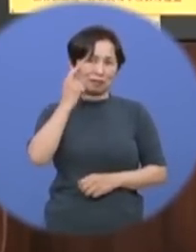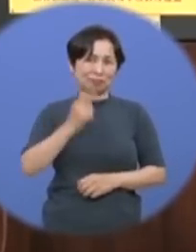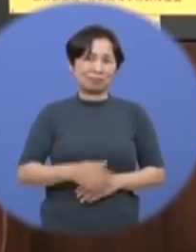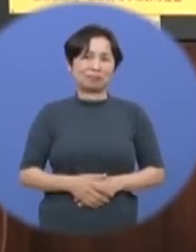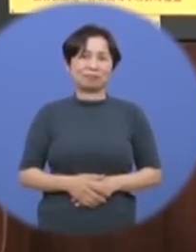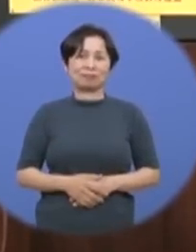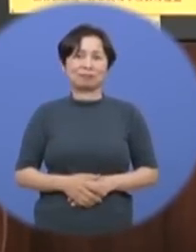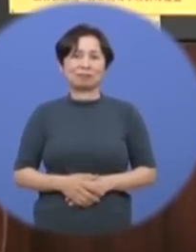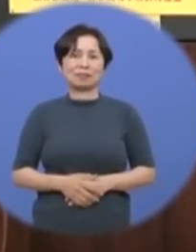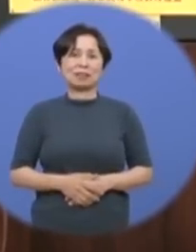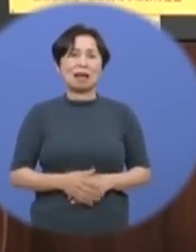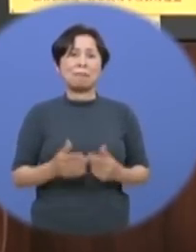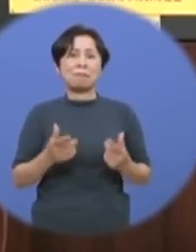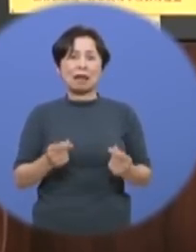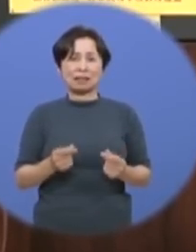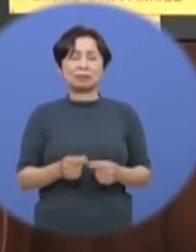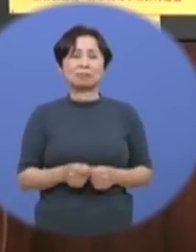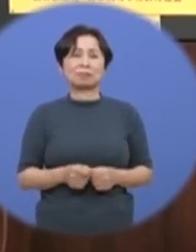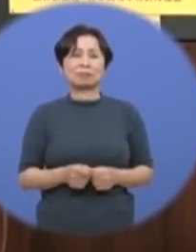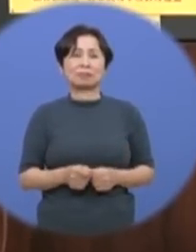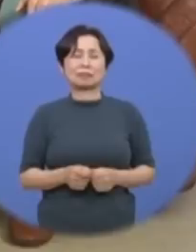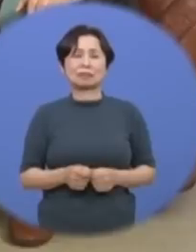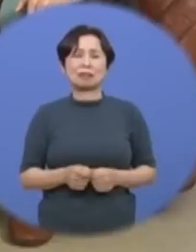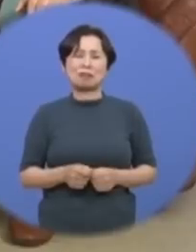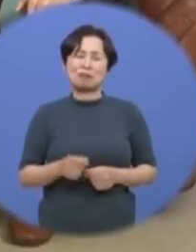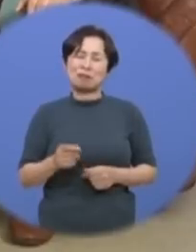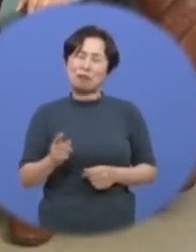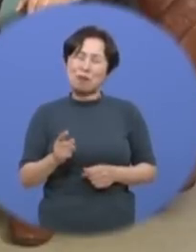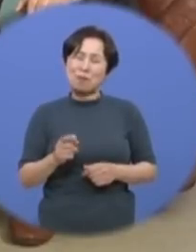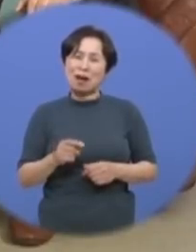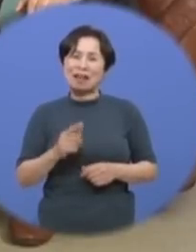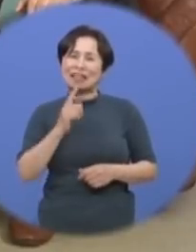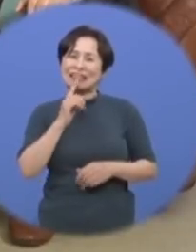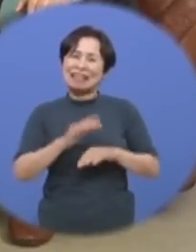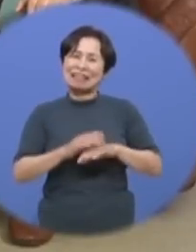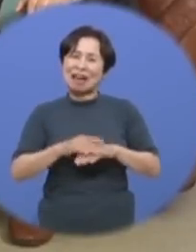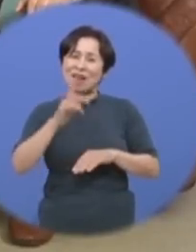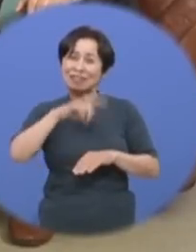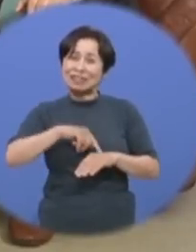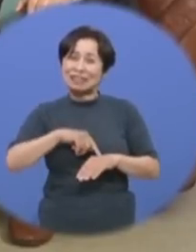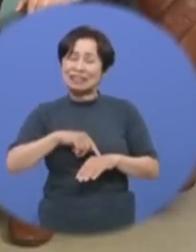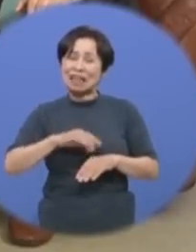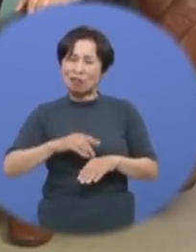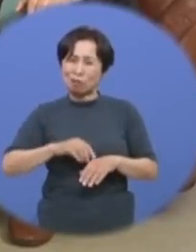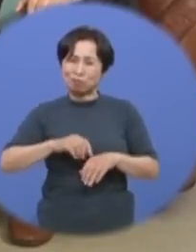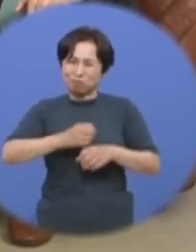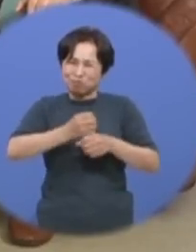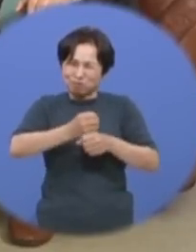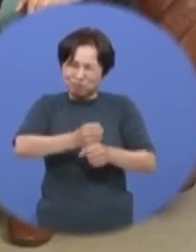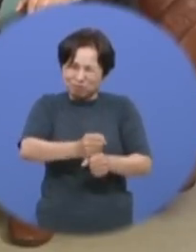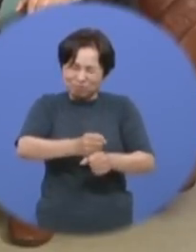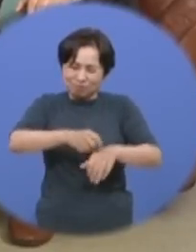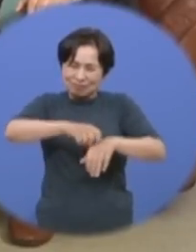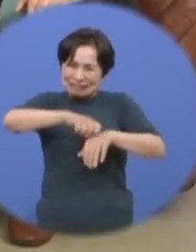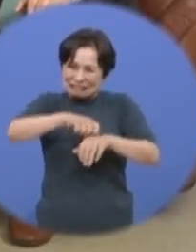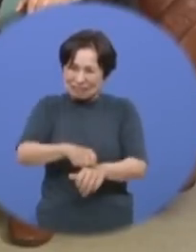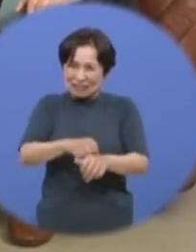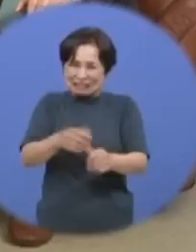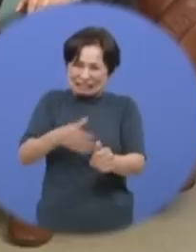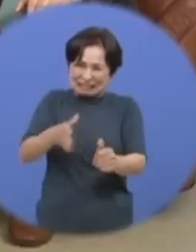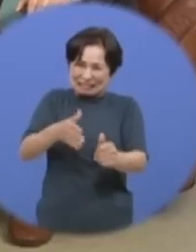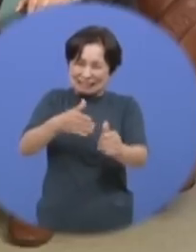からやっぱり甲イカに絞ることが悪いんですけどね絞るかっていうことではないかと思うんですね